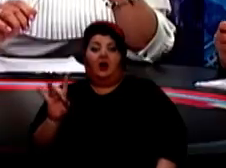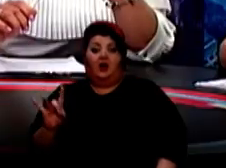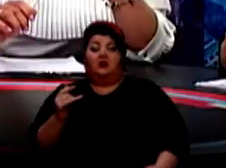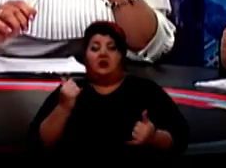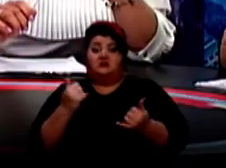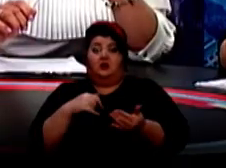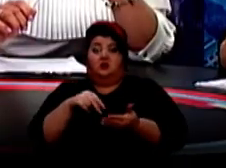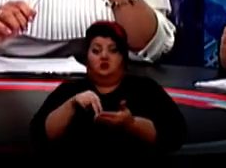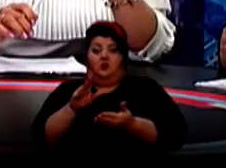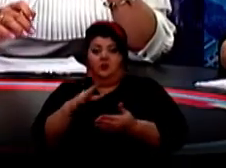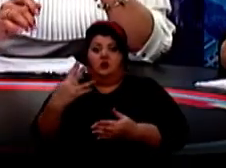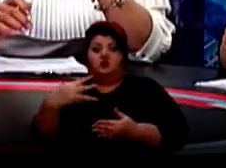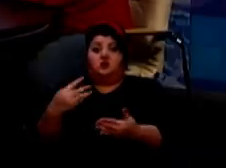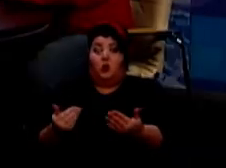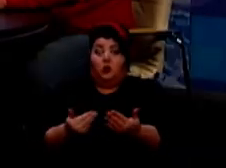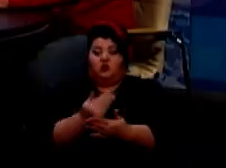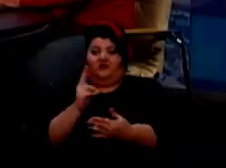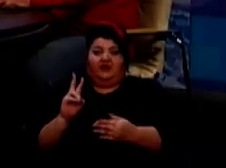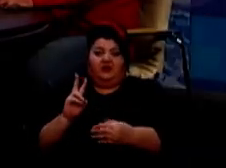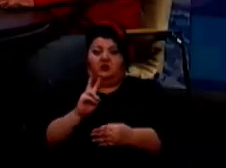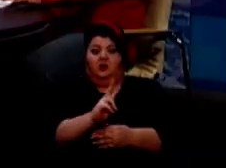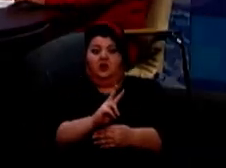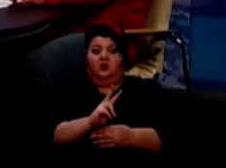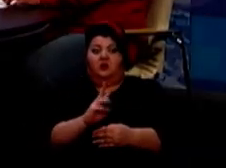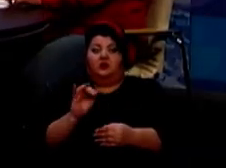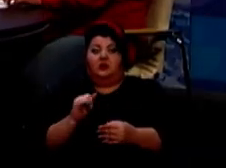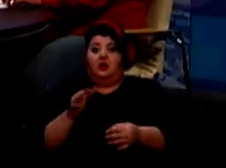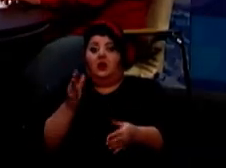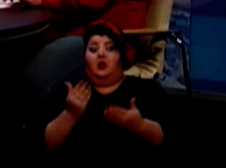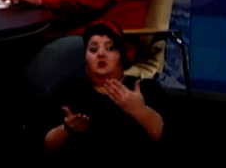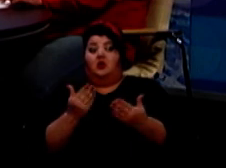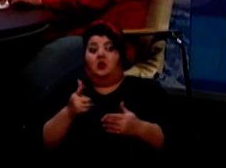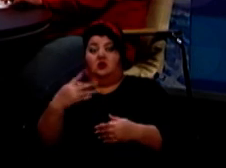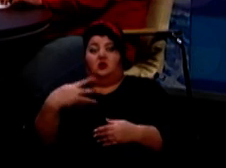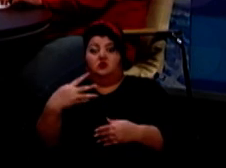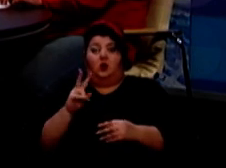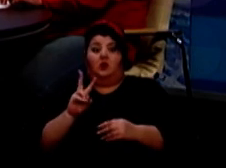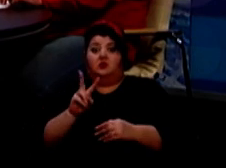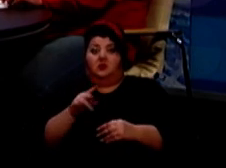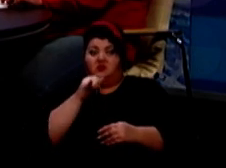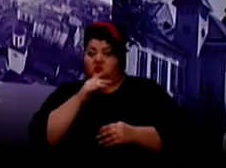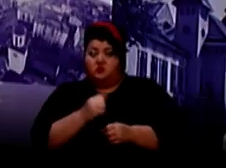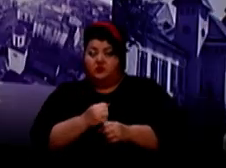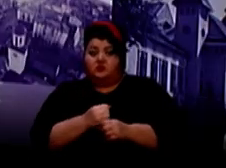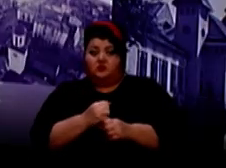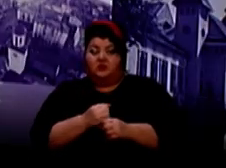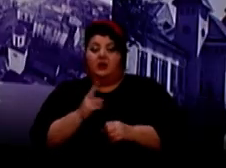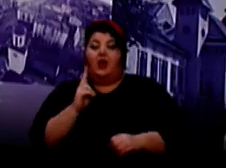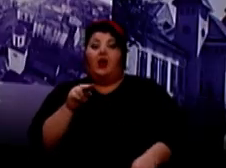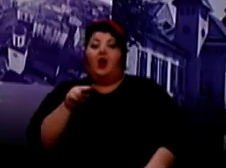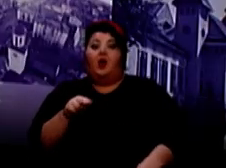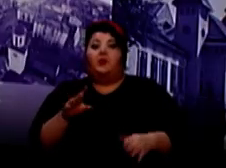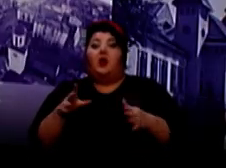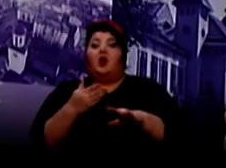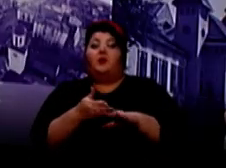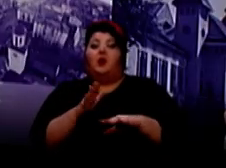нових тролейбусів. І судячи з того, що говорить пан фінансування, ці 40 тролейбусів ми відновили фінансування КП «Полтава Електротранс». І